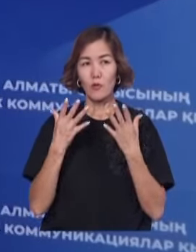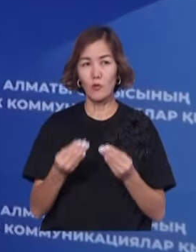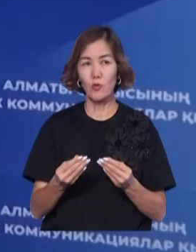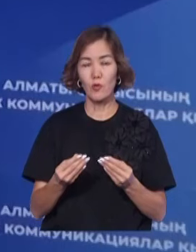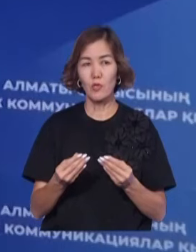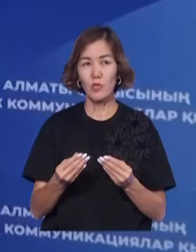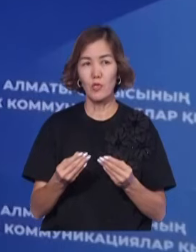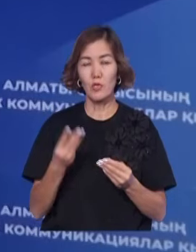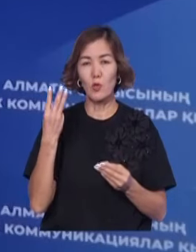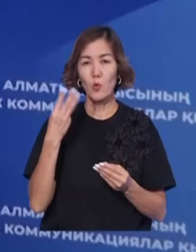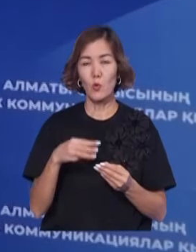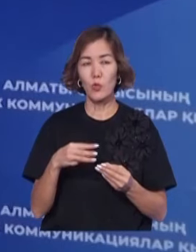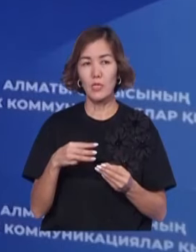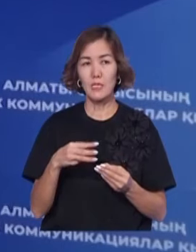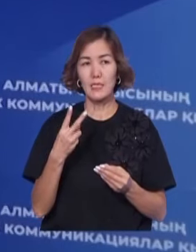қазір